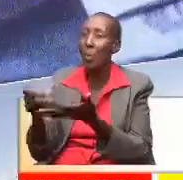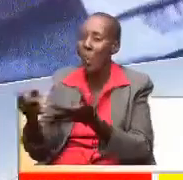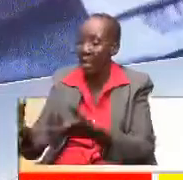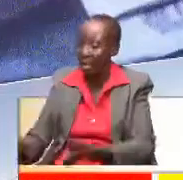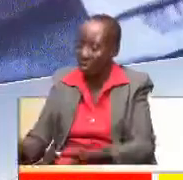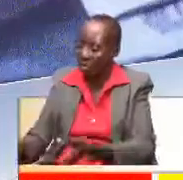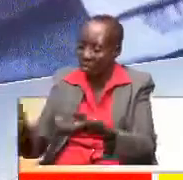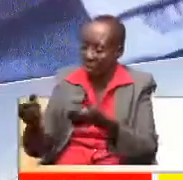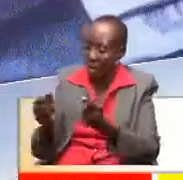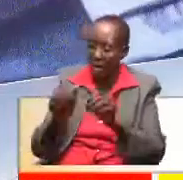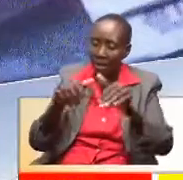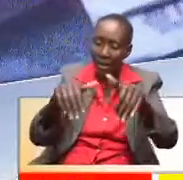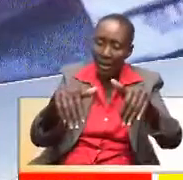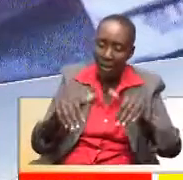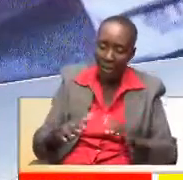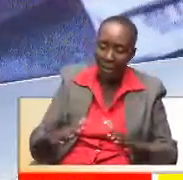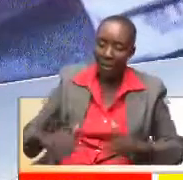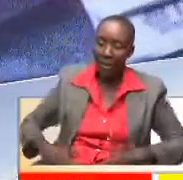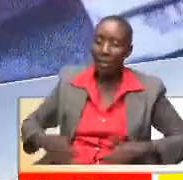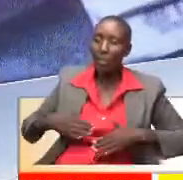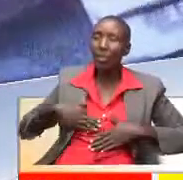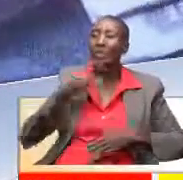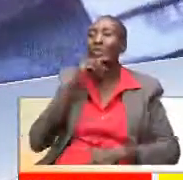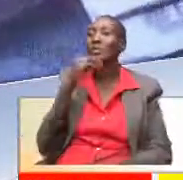kuzika mwili wa mpendwa wao.